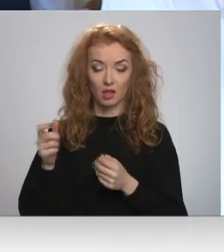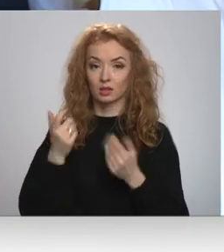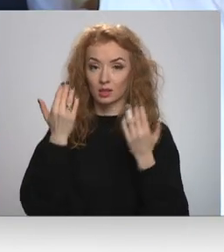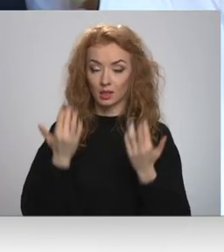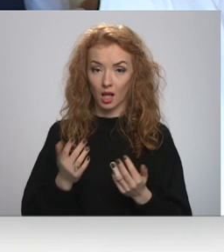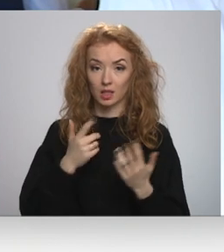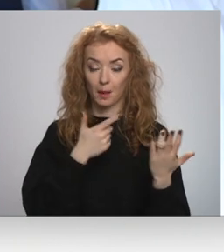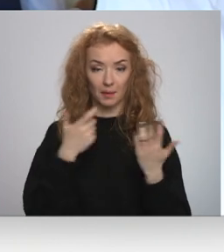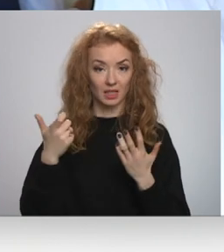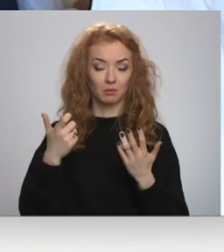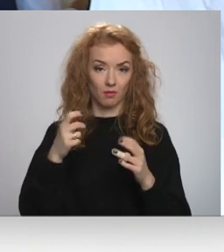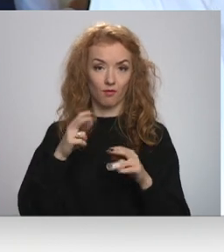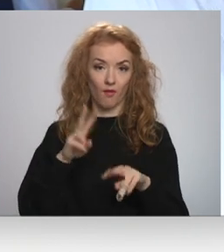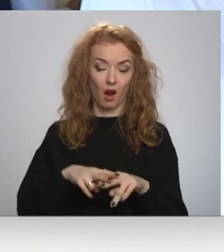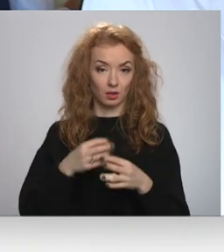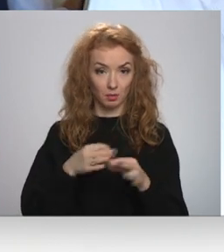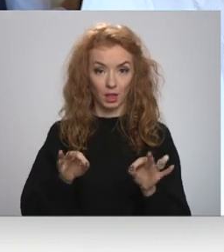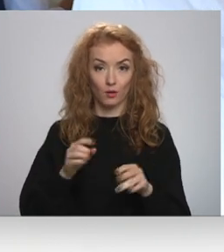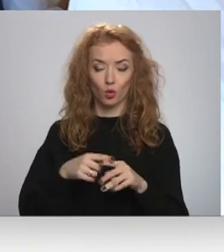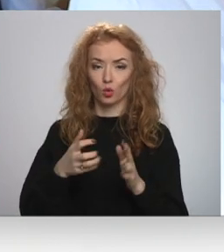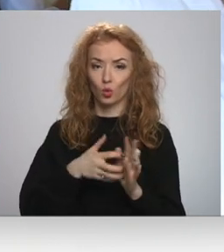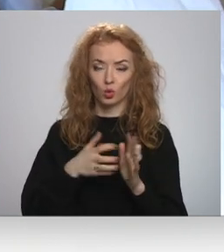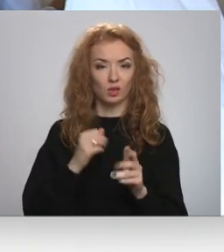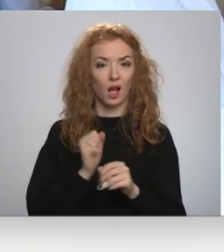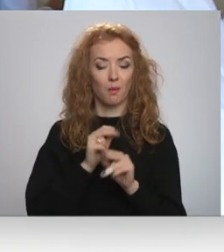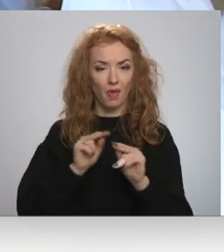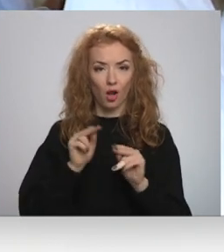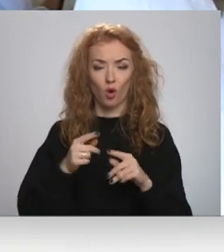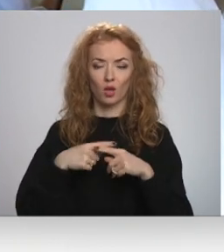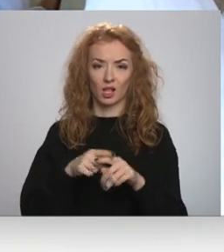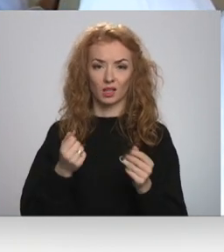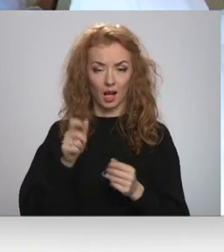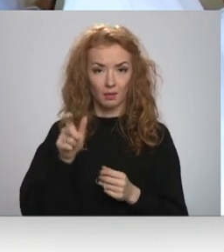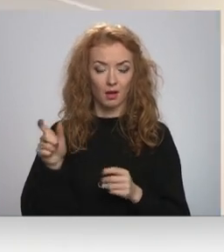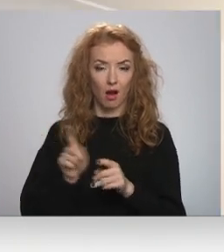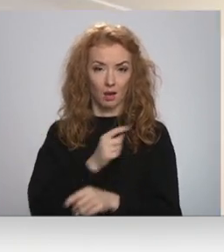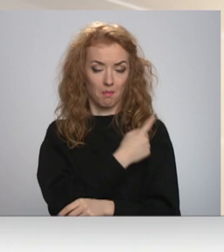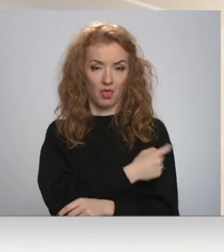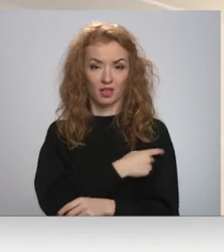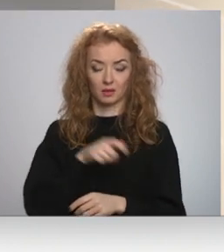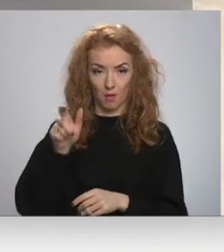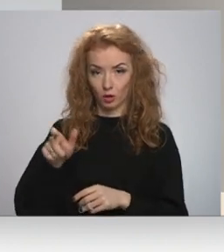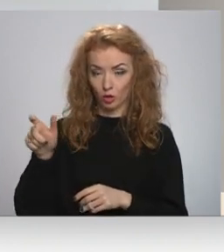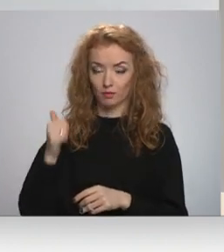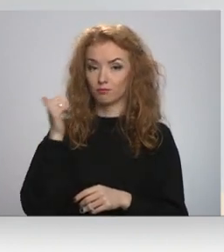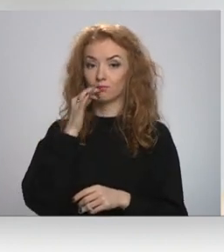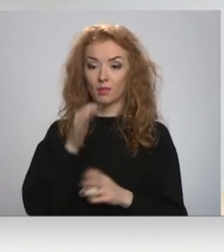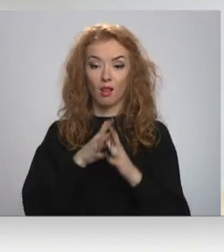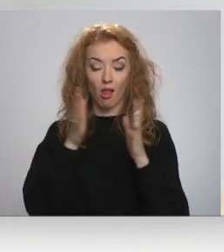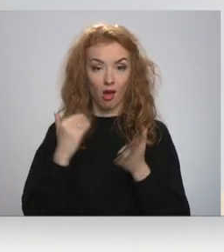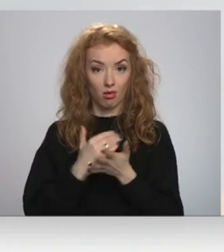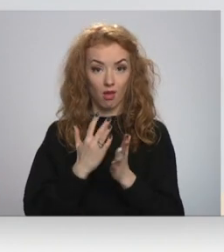ir 700 vakances. Iestādēs trūks gan pedagogi un tehniskie darbinieki, kā arī medicīnas personāls. Lielākā daļa